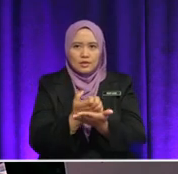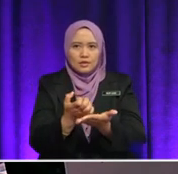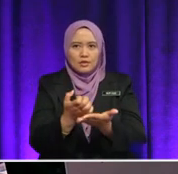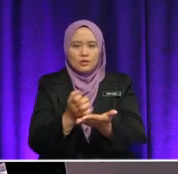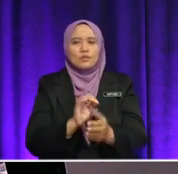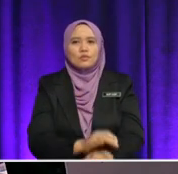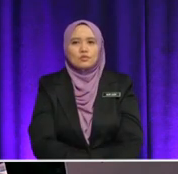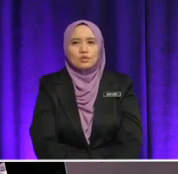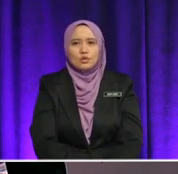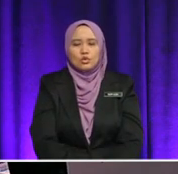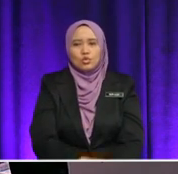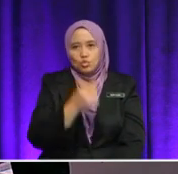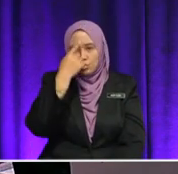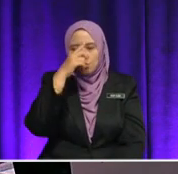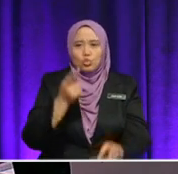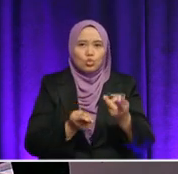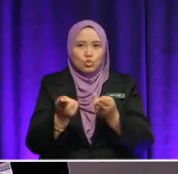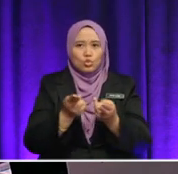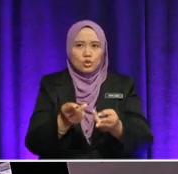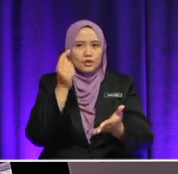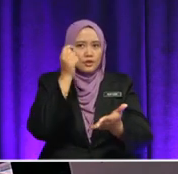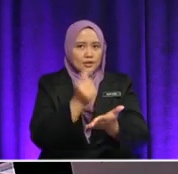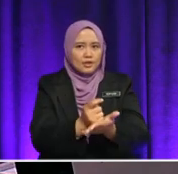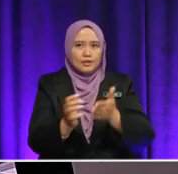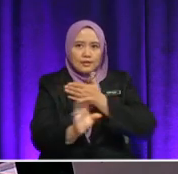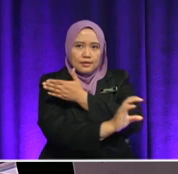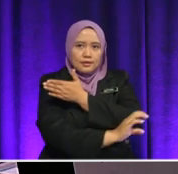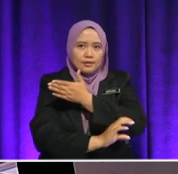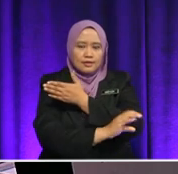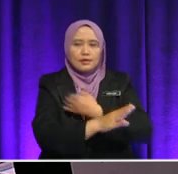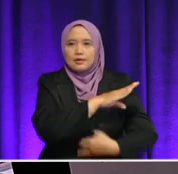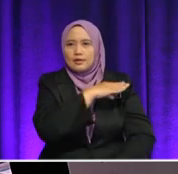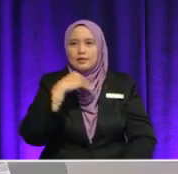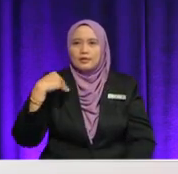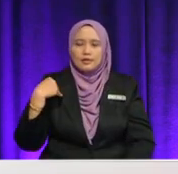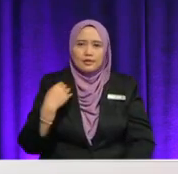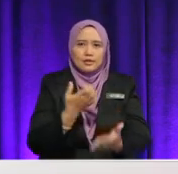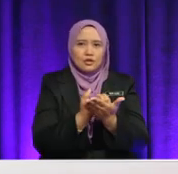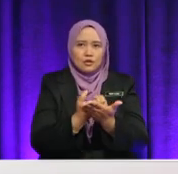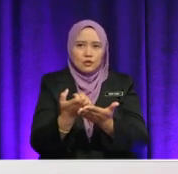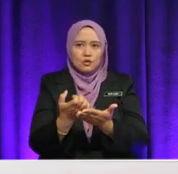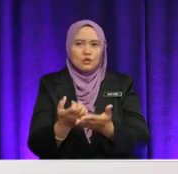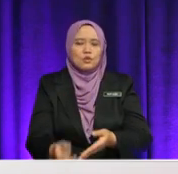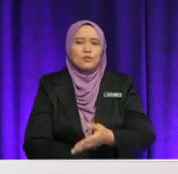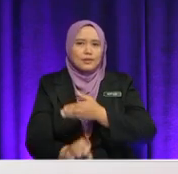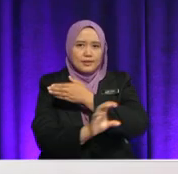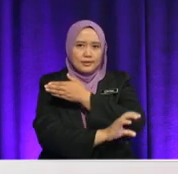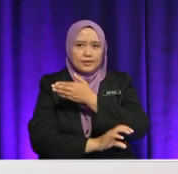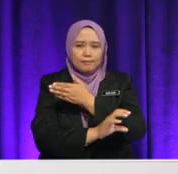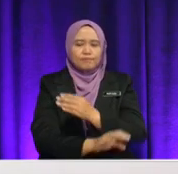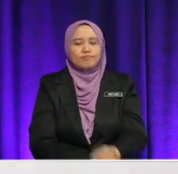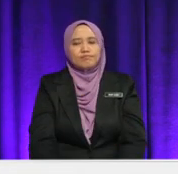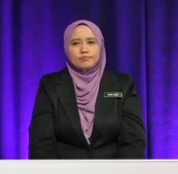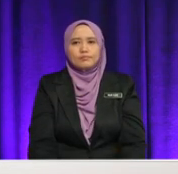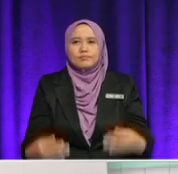negara Dayak kedua adalah ekonomi dan yang terakhir sekali cadangannya adalah seramai 62 orang dipilih